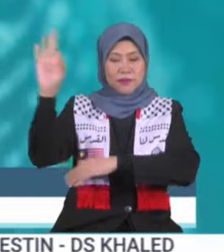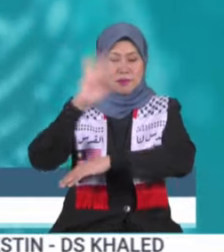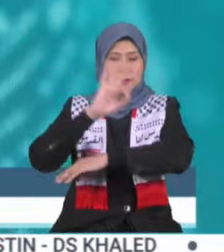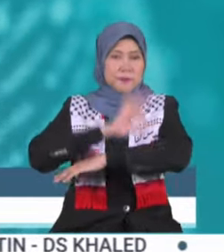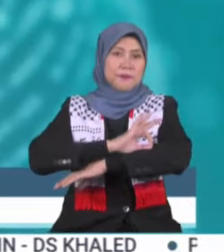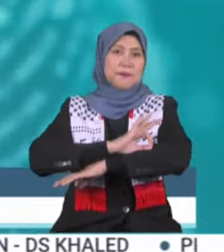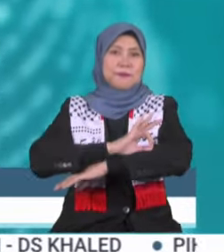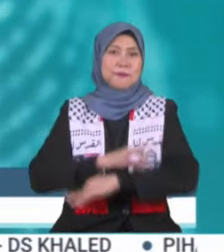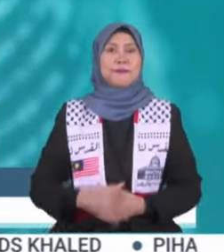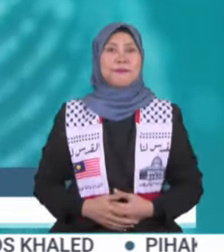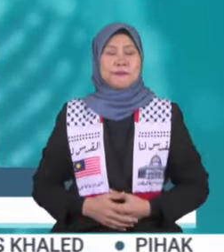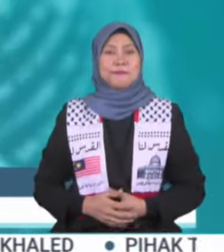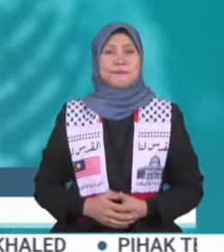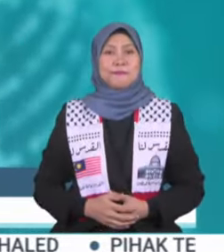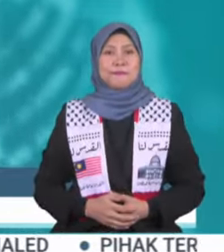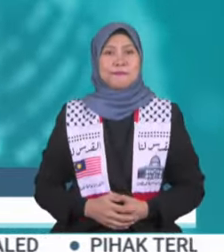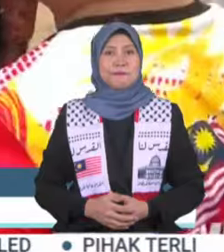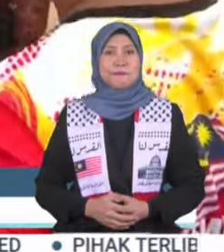selama 9 hari.